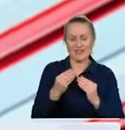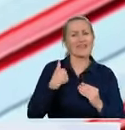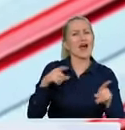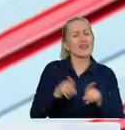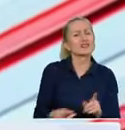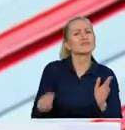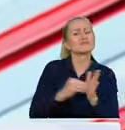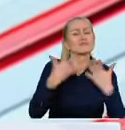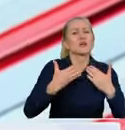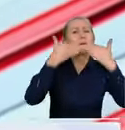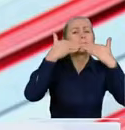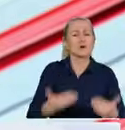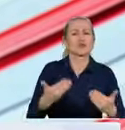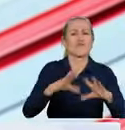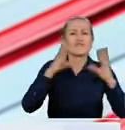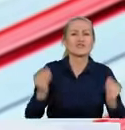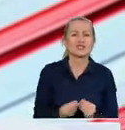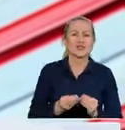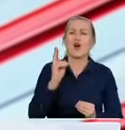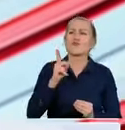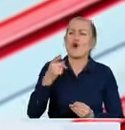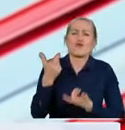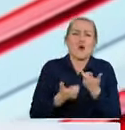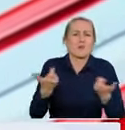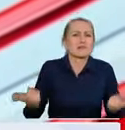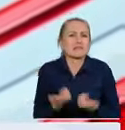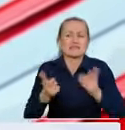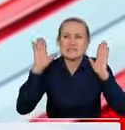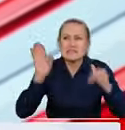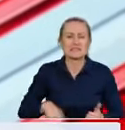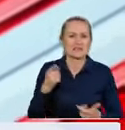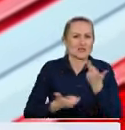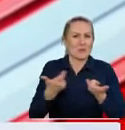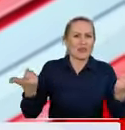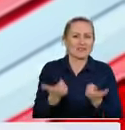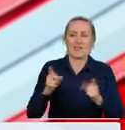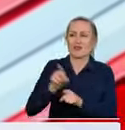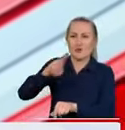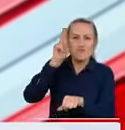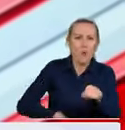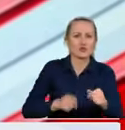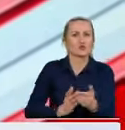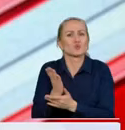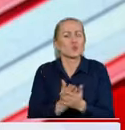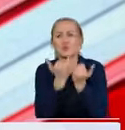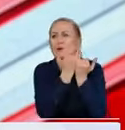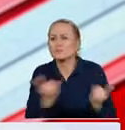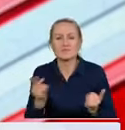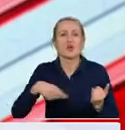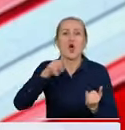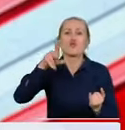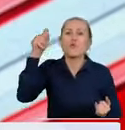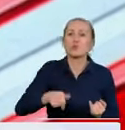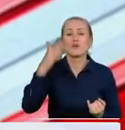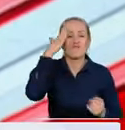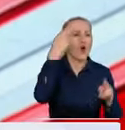okazji podziękować tym, którzy się narażają bezinteresownie poniekąd, a więc policji, służbom, które muszą izolować zdrowych